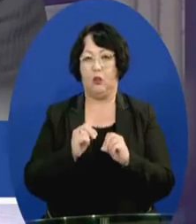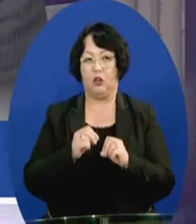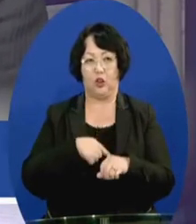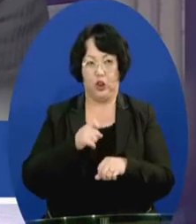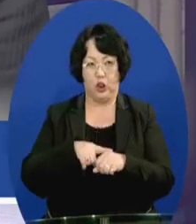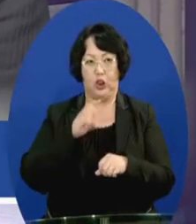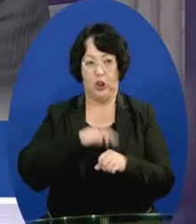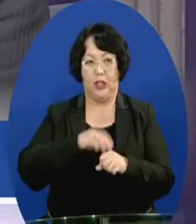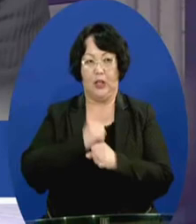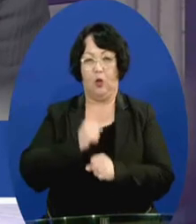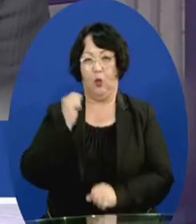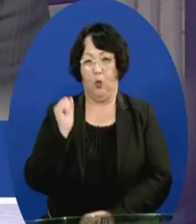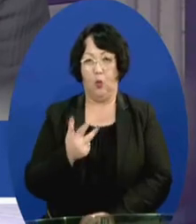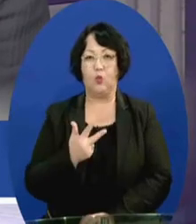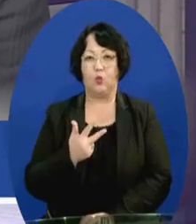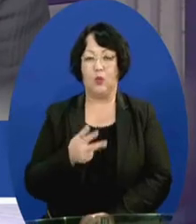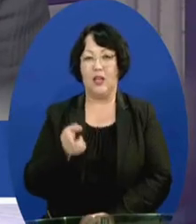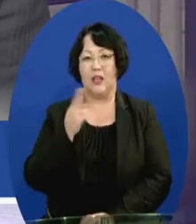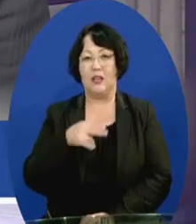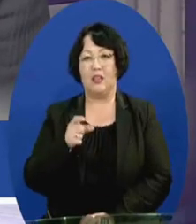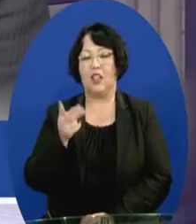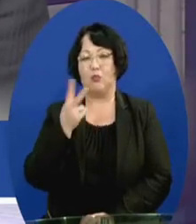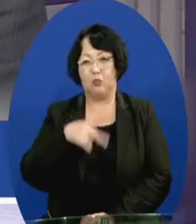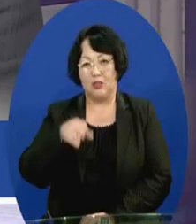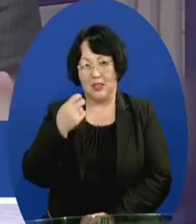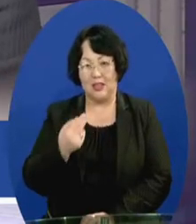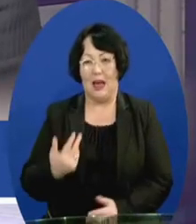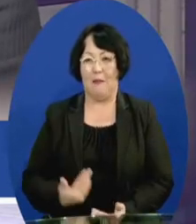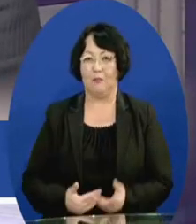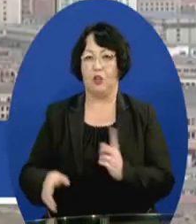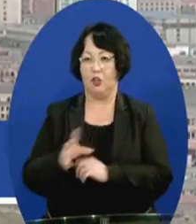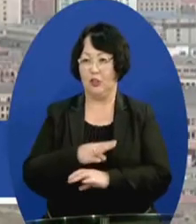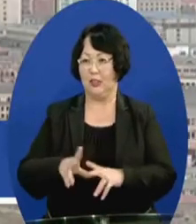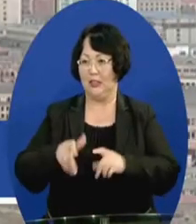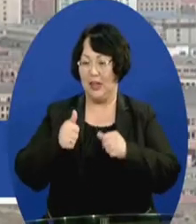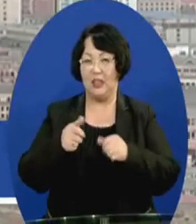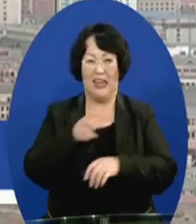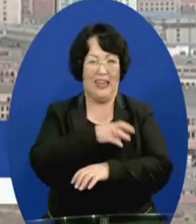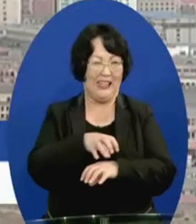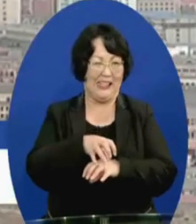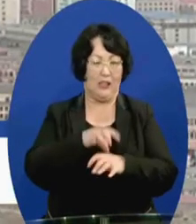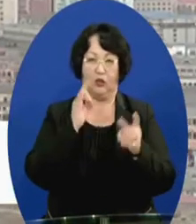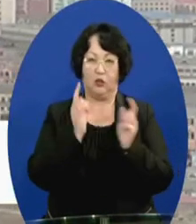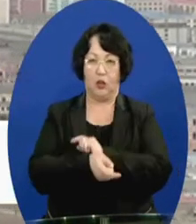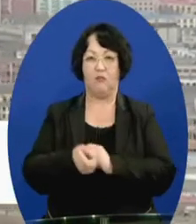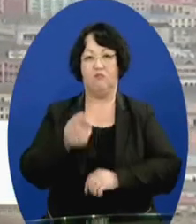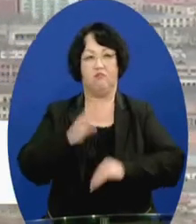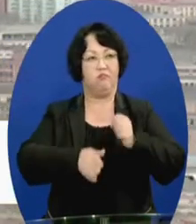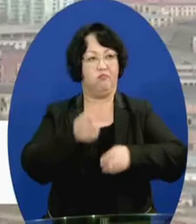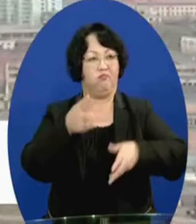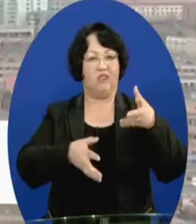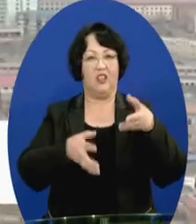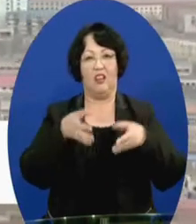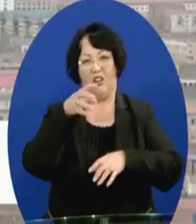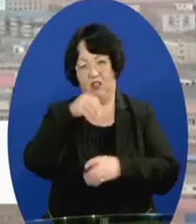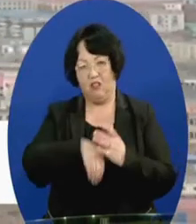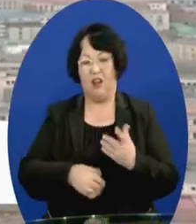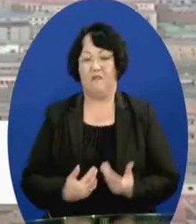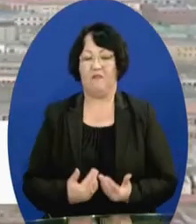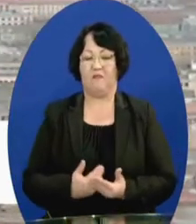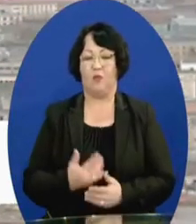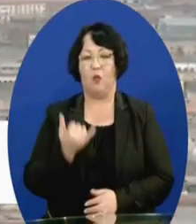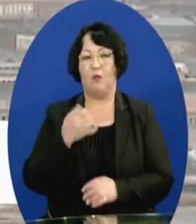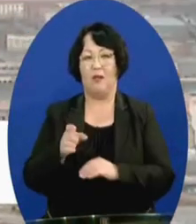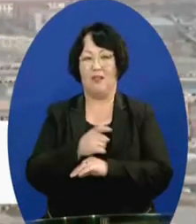нэр зүтгэн. Гуравдугаарт нь дэд өтцийг хөгжүүлнэ. За тэгээд орон сууцч болох. Өнөөдөр Улаанбаатар хот агаарын чанарын үзүүлэлтээр дэлхийн